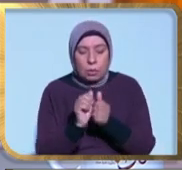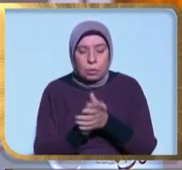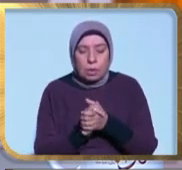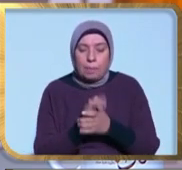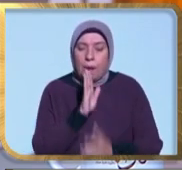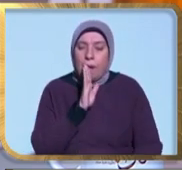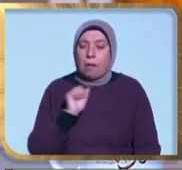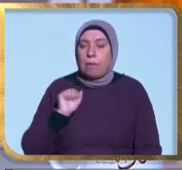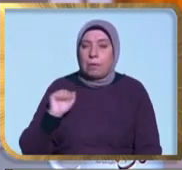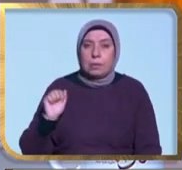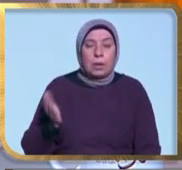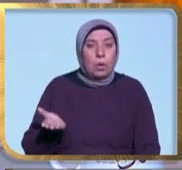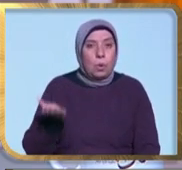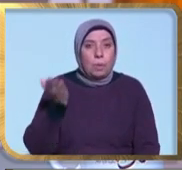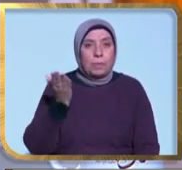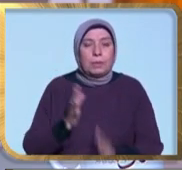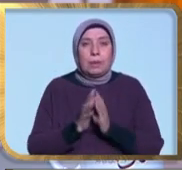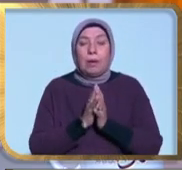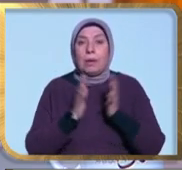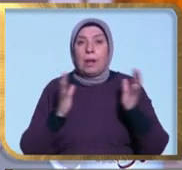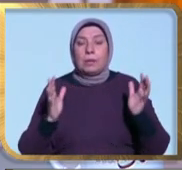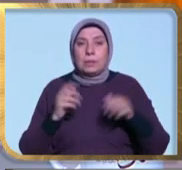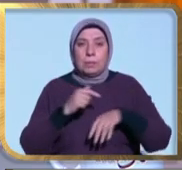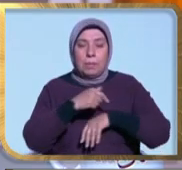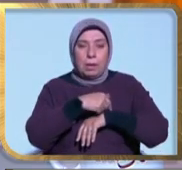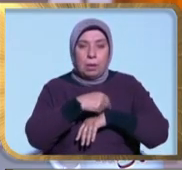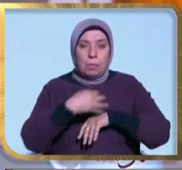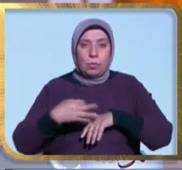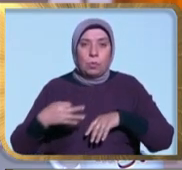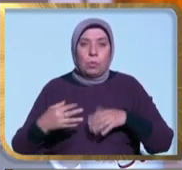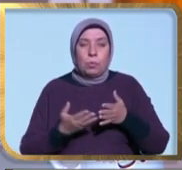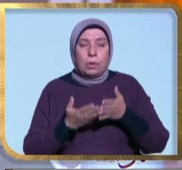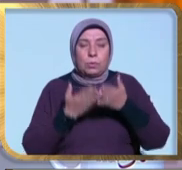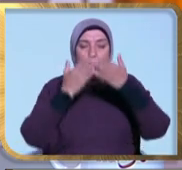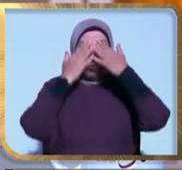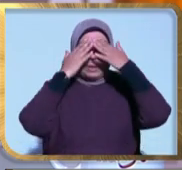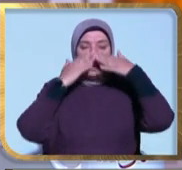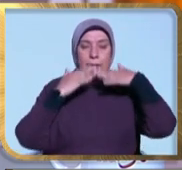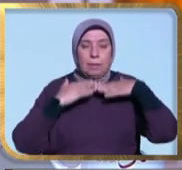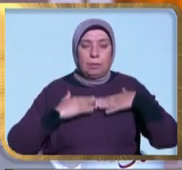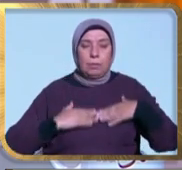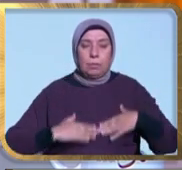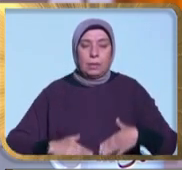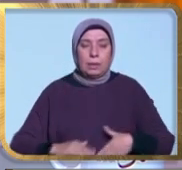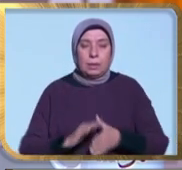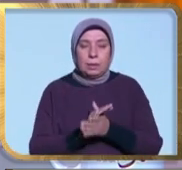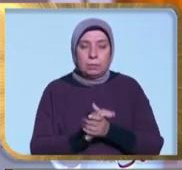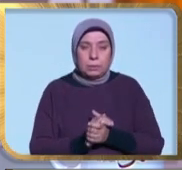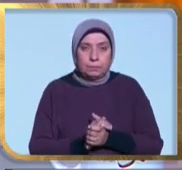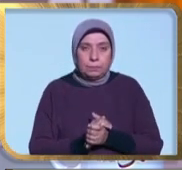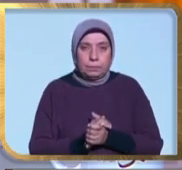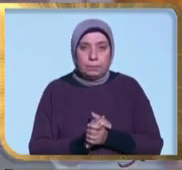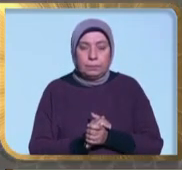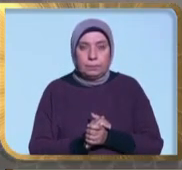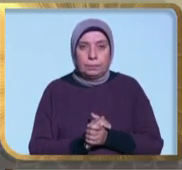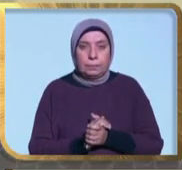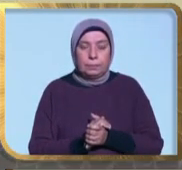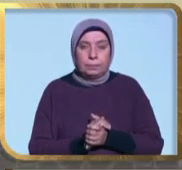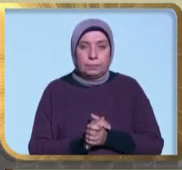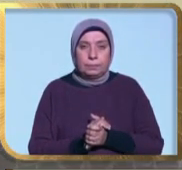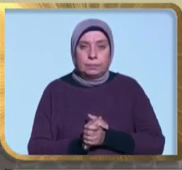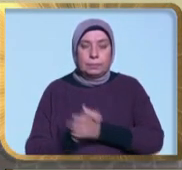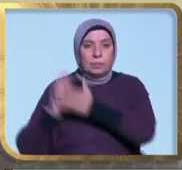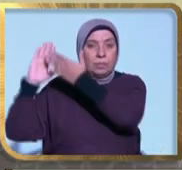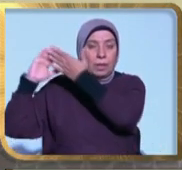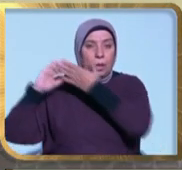وصحبه حق قدره ومقداره العظيم اللهم في كل وقت وحين اللهم امين